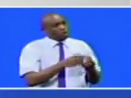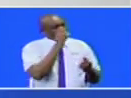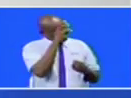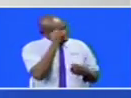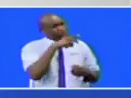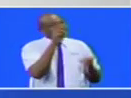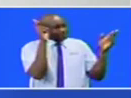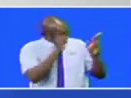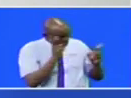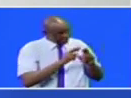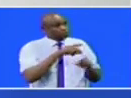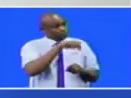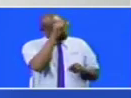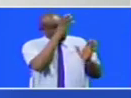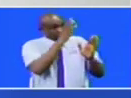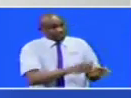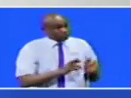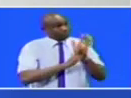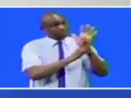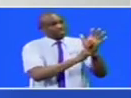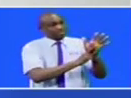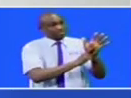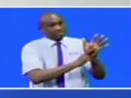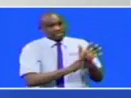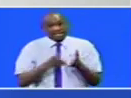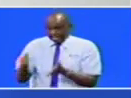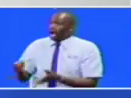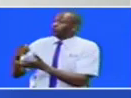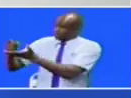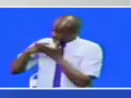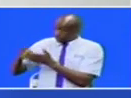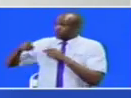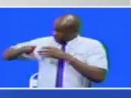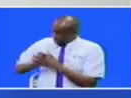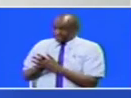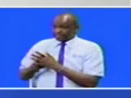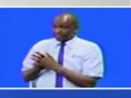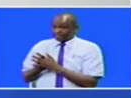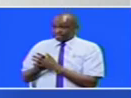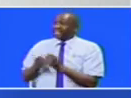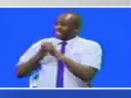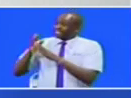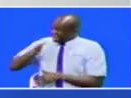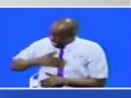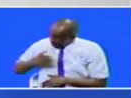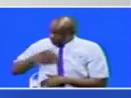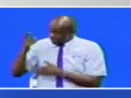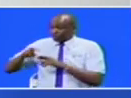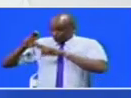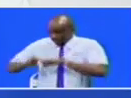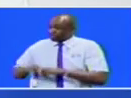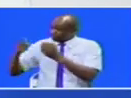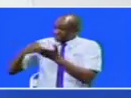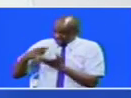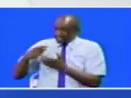mko tayari kwa yoyote yule ambaye atakaye? Well, mazungumzo yameanza, na we have encouraged wale viongozi wetu kwamba wakae wazungumze.